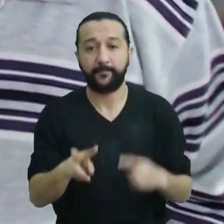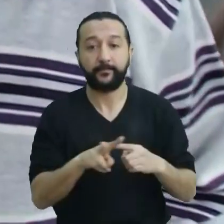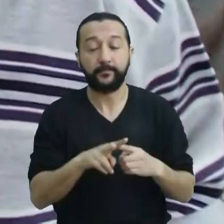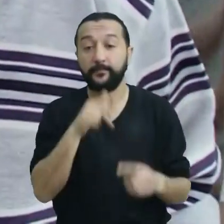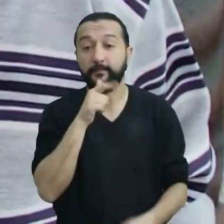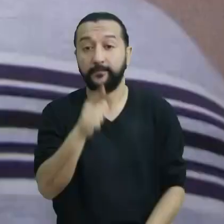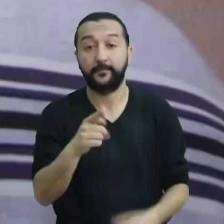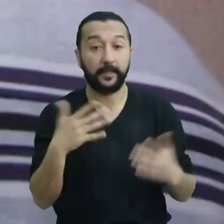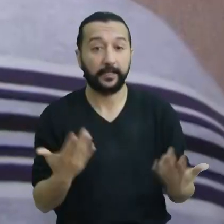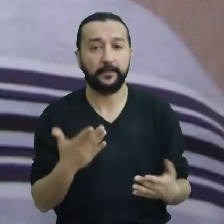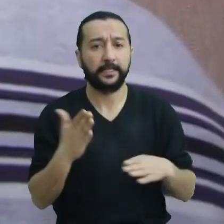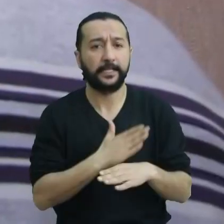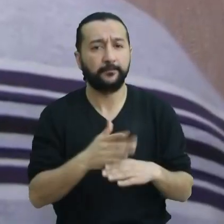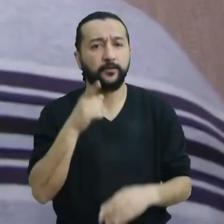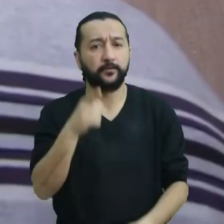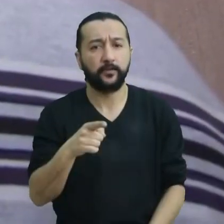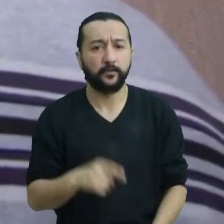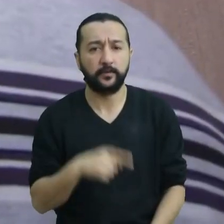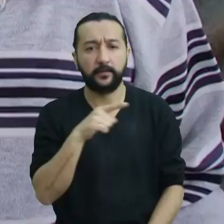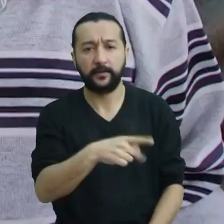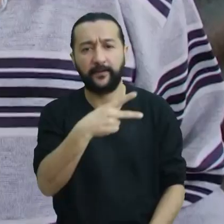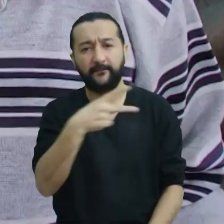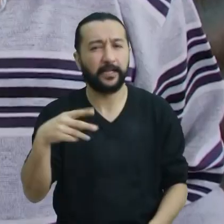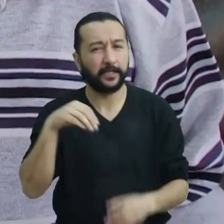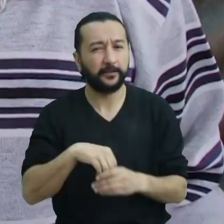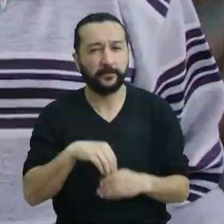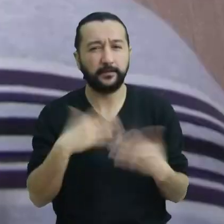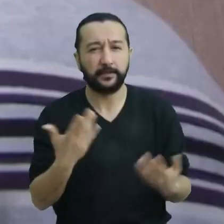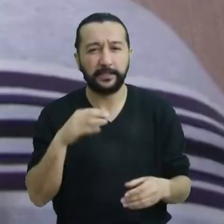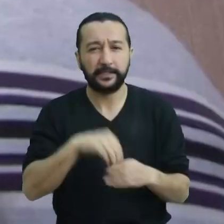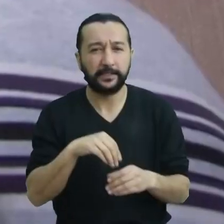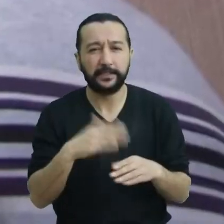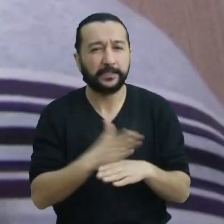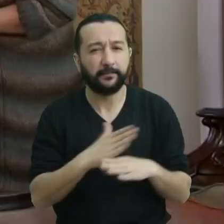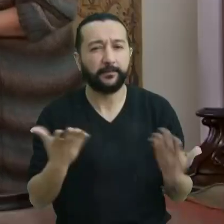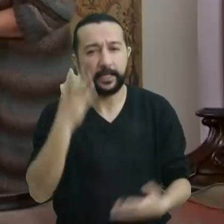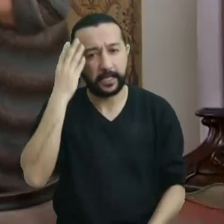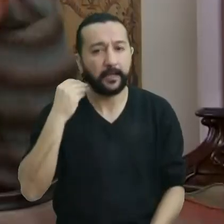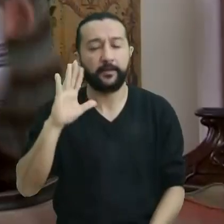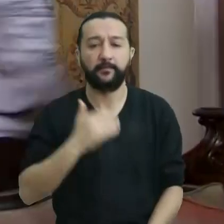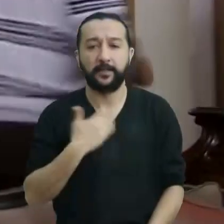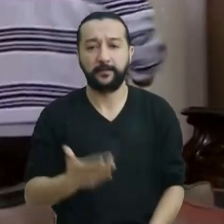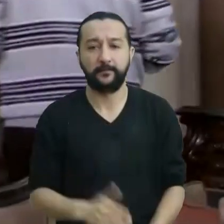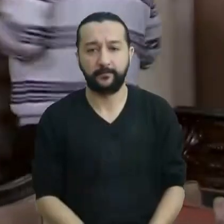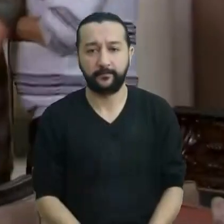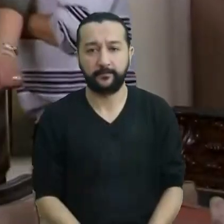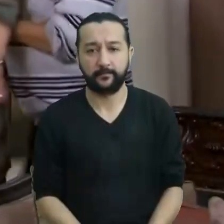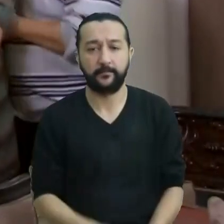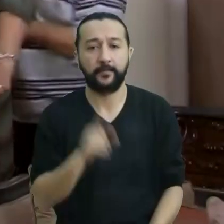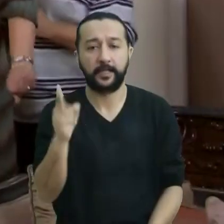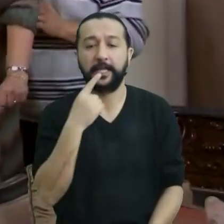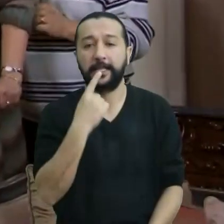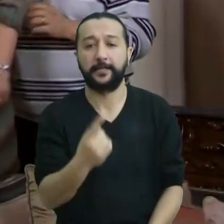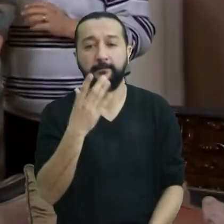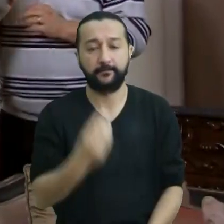Kemal Bey. Neymiş bu villadaki yaratık mahlukat, anlamadım ben. Meryem'in arkasına